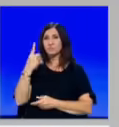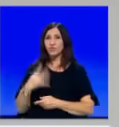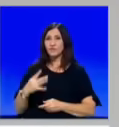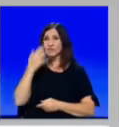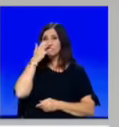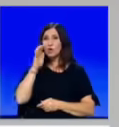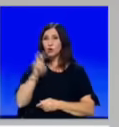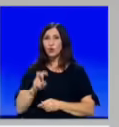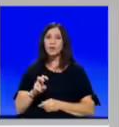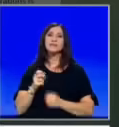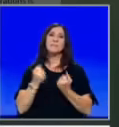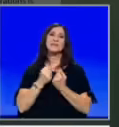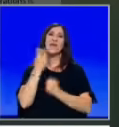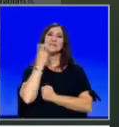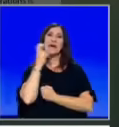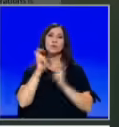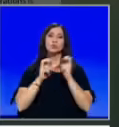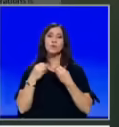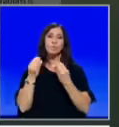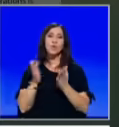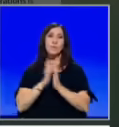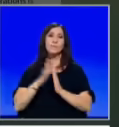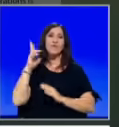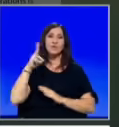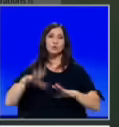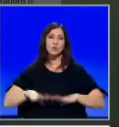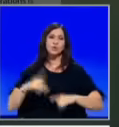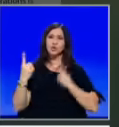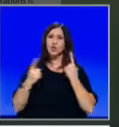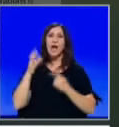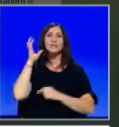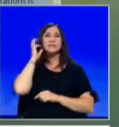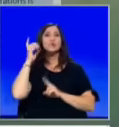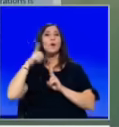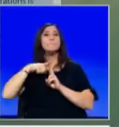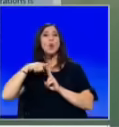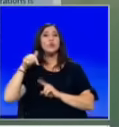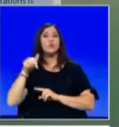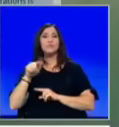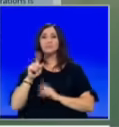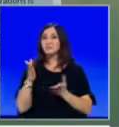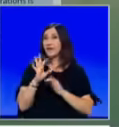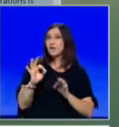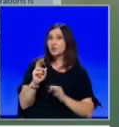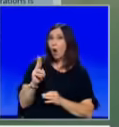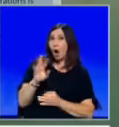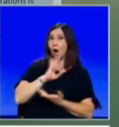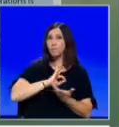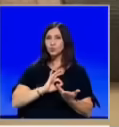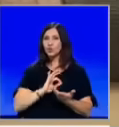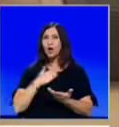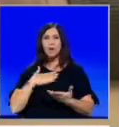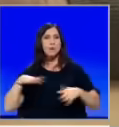местната захарна индустрия. Подава молба за френско гражданство на шега с името Пол Дюруф. Не става ясно как го получава.